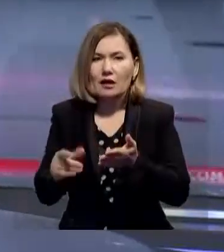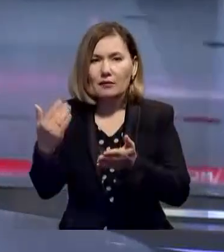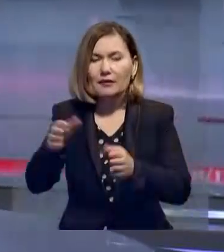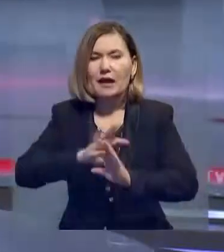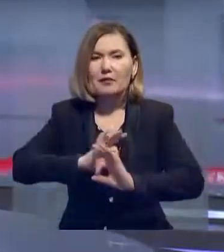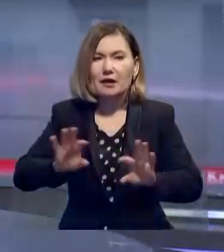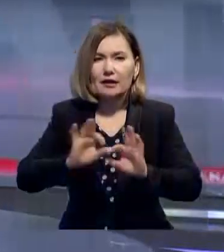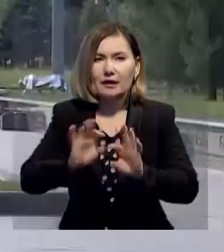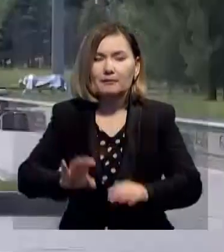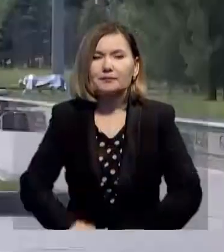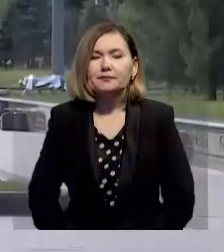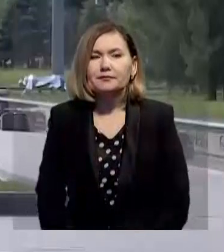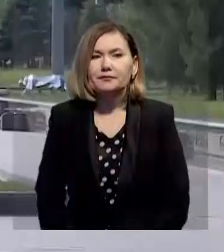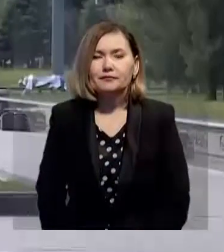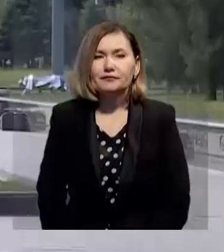жалғайды.